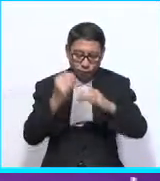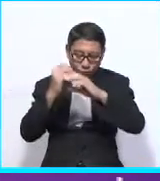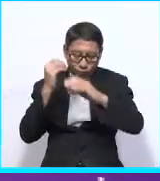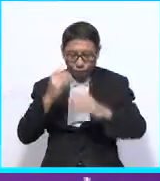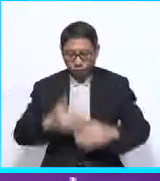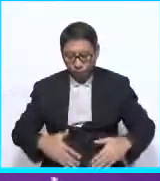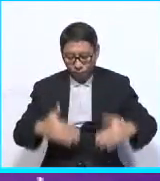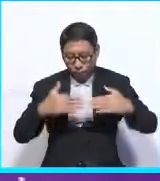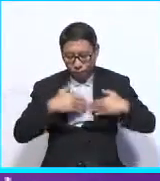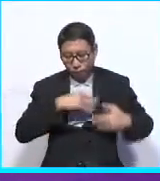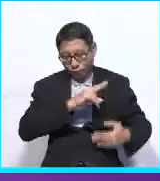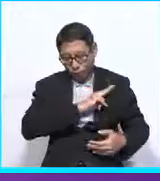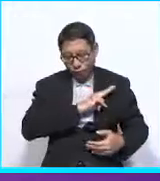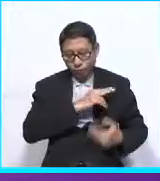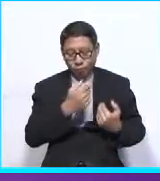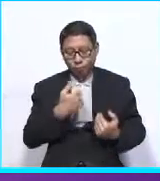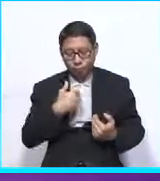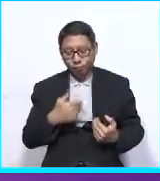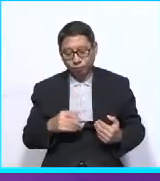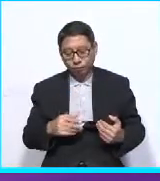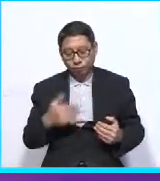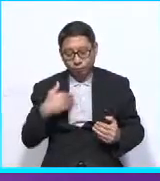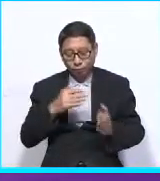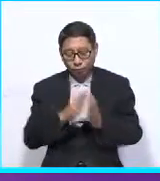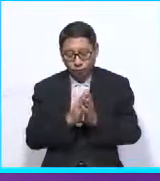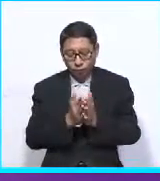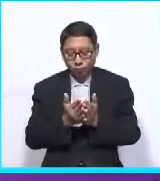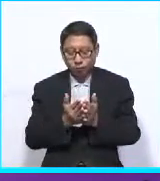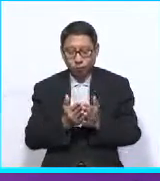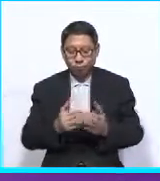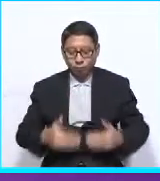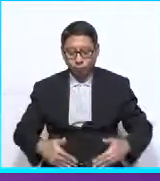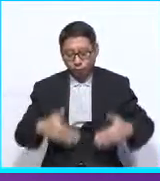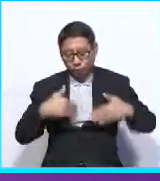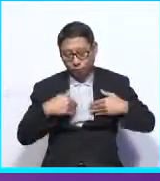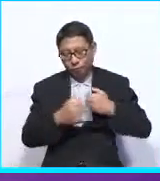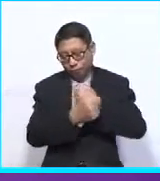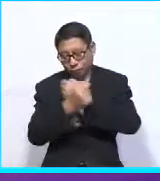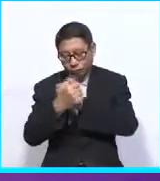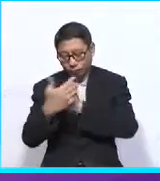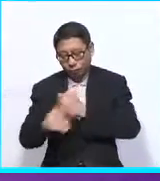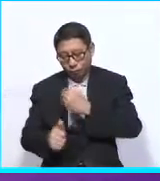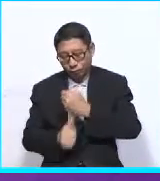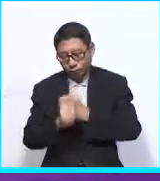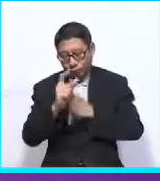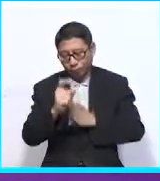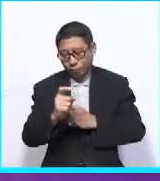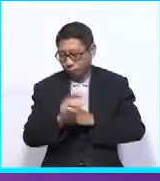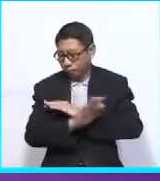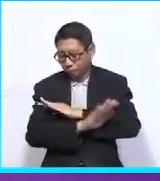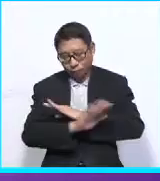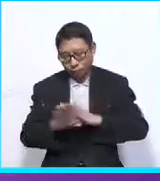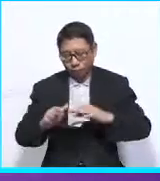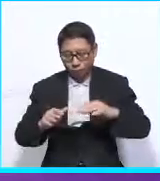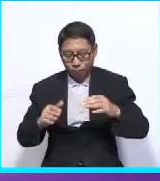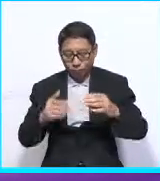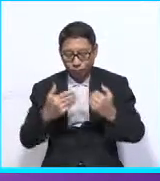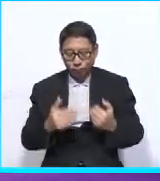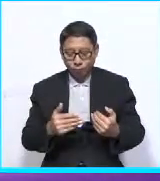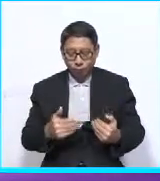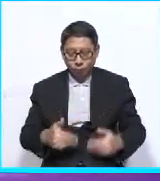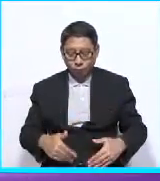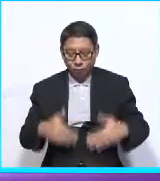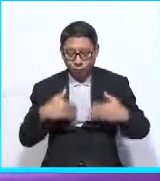ชีวิตของเรานะคะ ใช่ถึงแม้ว่าจะมีกรมธรรม์ขนาดไหนก็ตามนะคะแต่ว่าความเสี่ยงเนี่ยเราไม่ควรจะเสี่ยงเพราะว่าชีวิตของเราเนี่ย